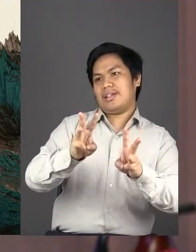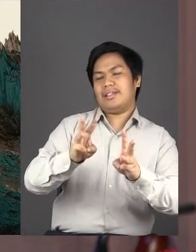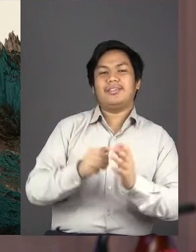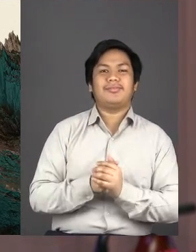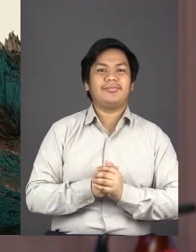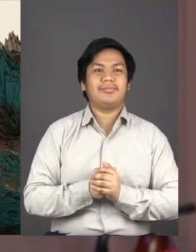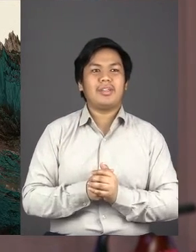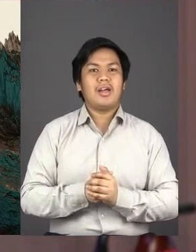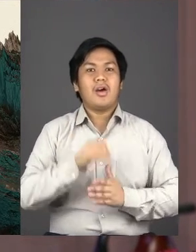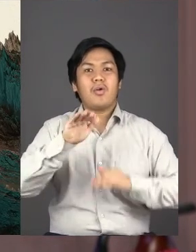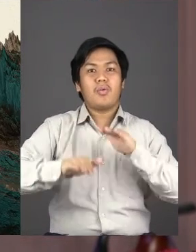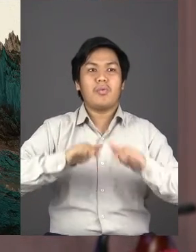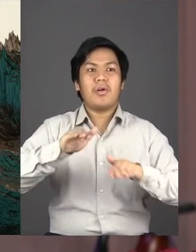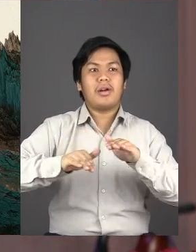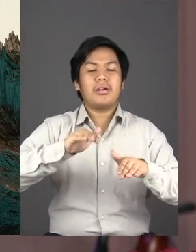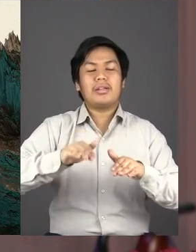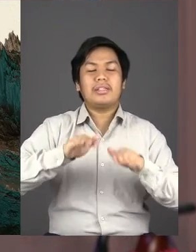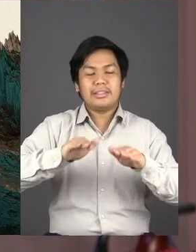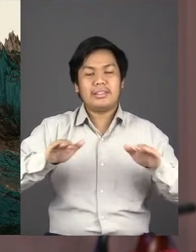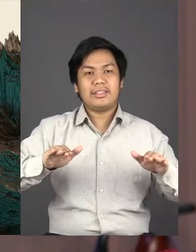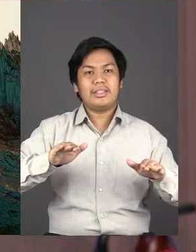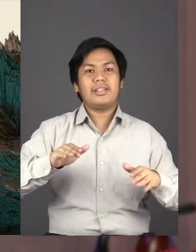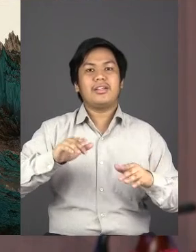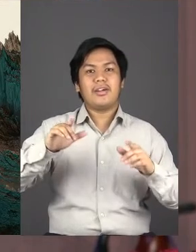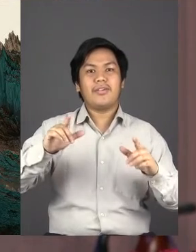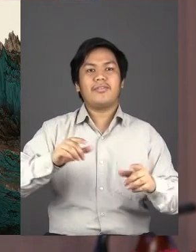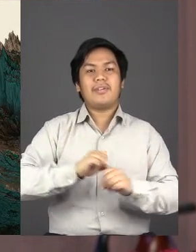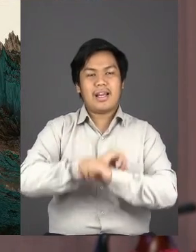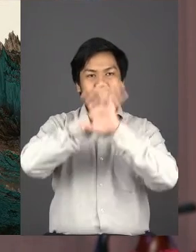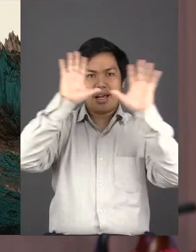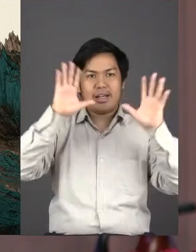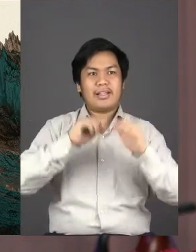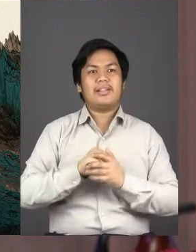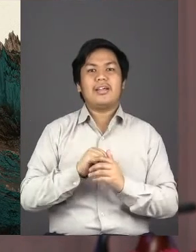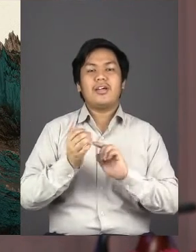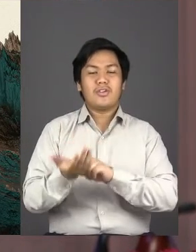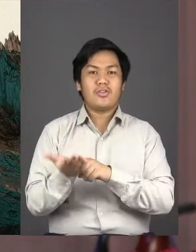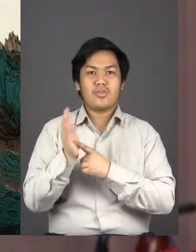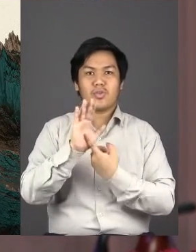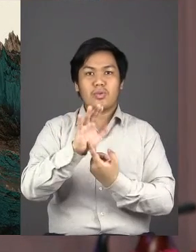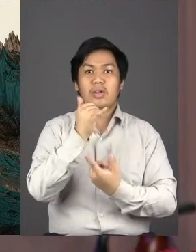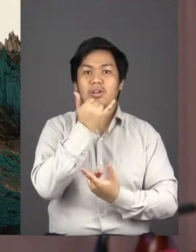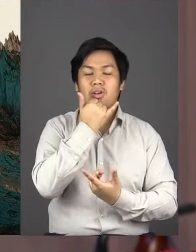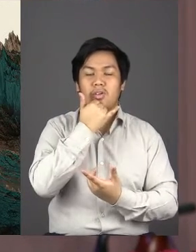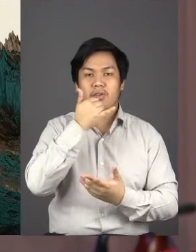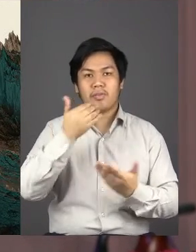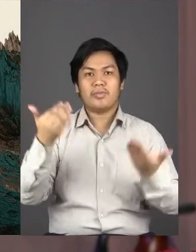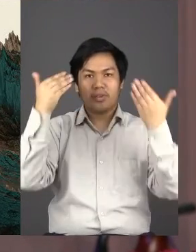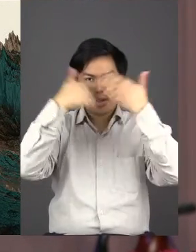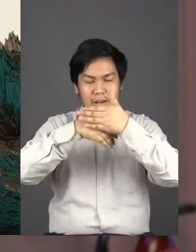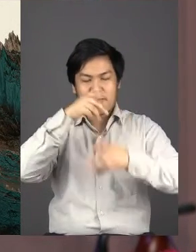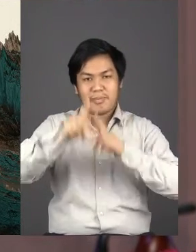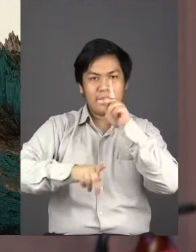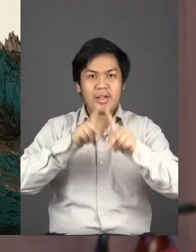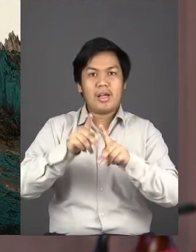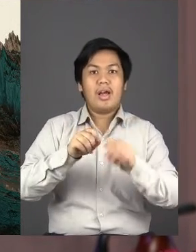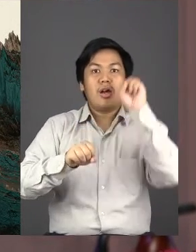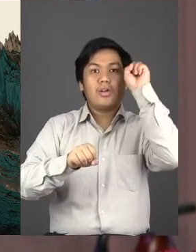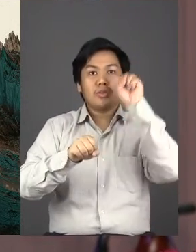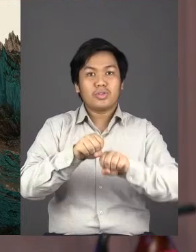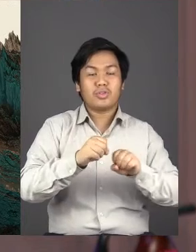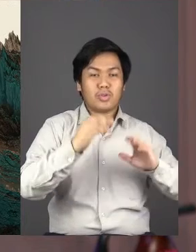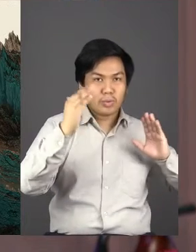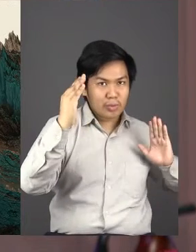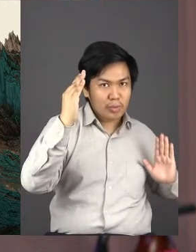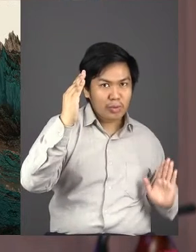Kaya sabi, lumakad kayo bilang mga anak ng liwanag, liwanagan ang mga gawa ng kadiliman, para sila ay lumapit sa